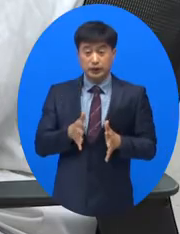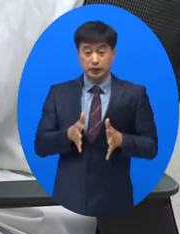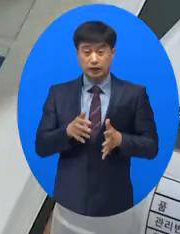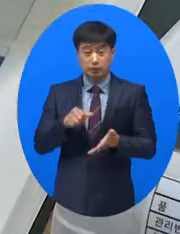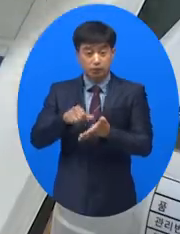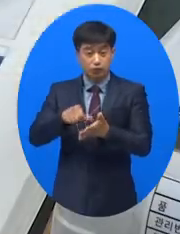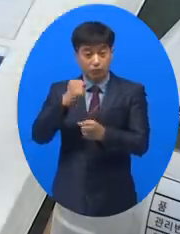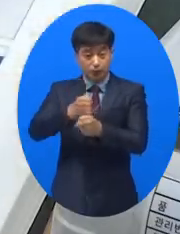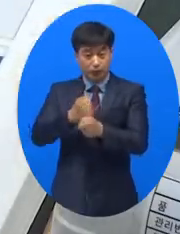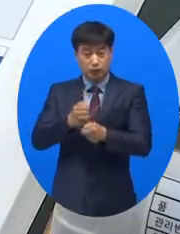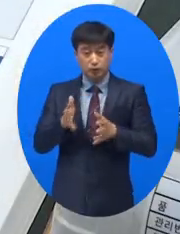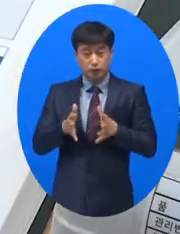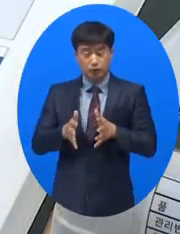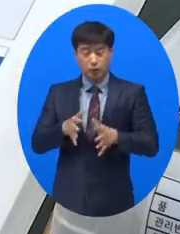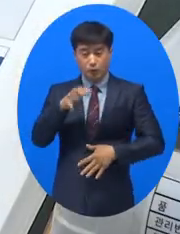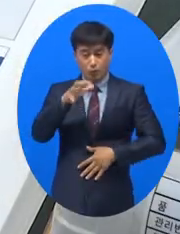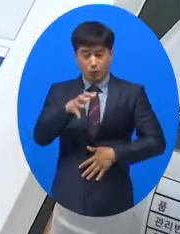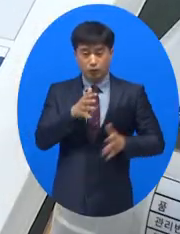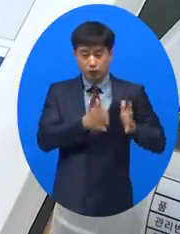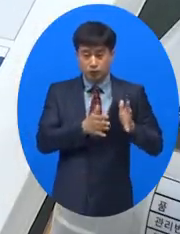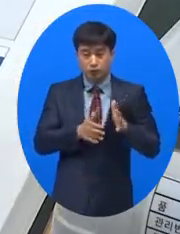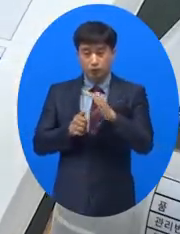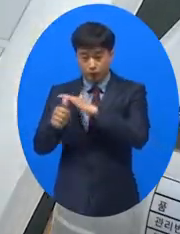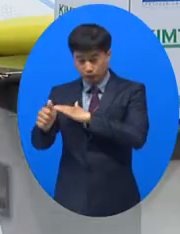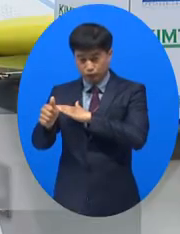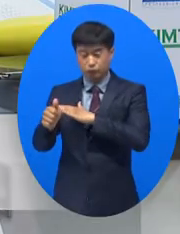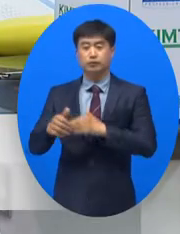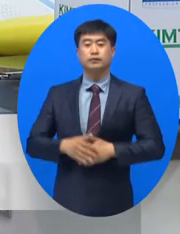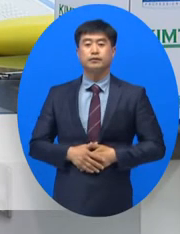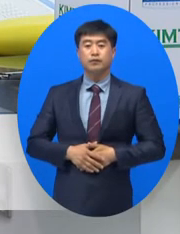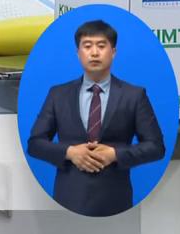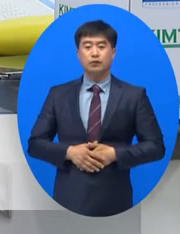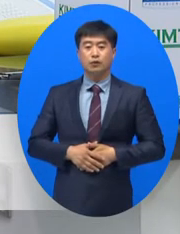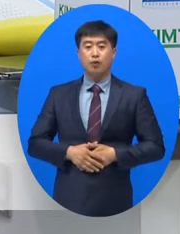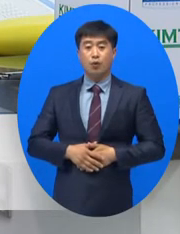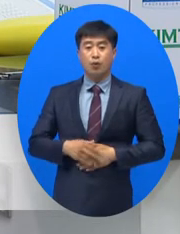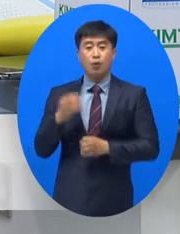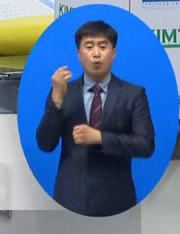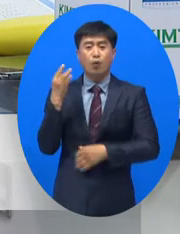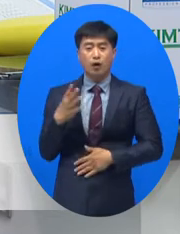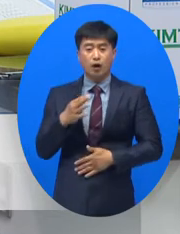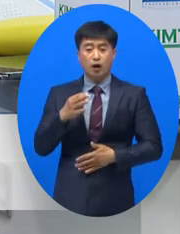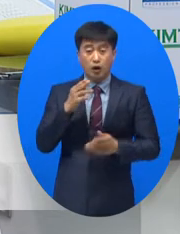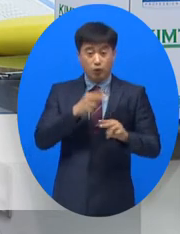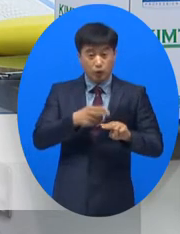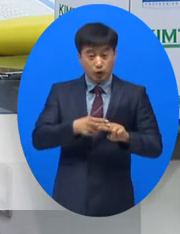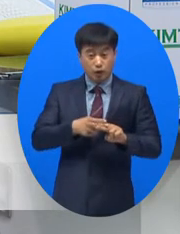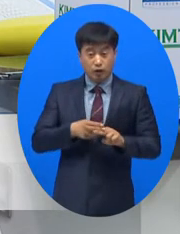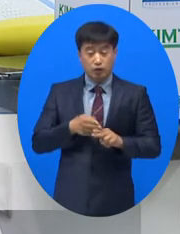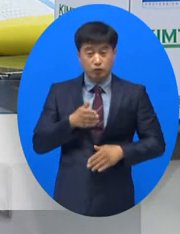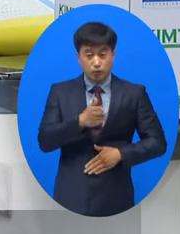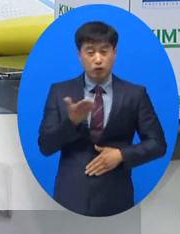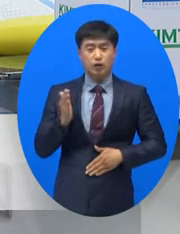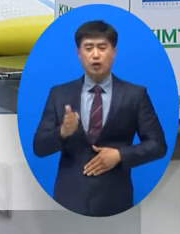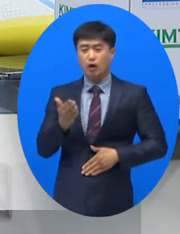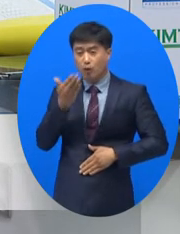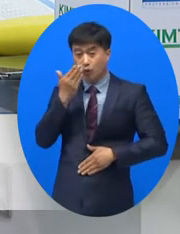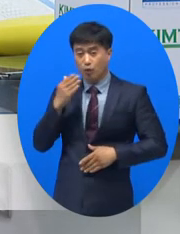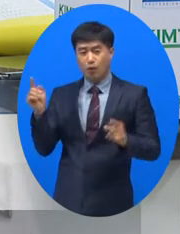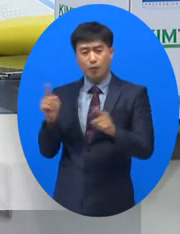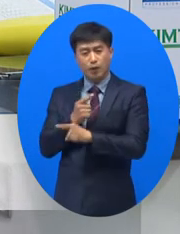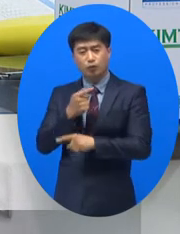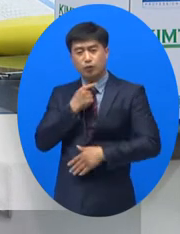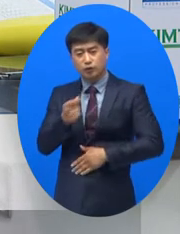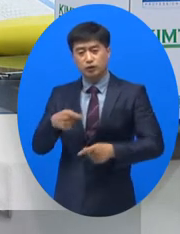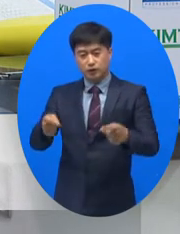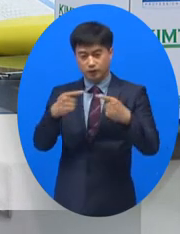등 실습 과정과 현장 견학이 이루어집니다. 제가 원래 유리 쪽에서 일을 하다가 식품 쪽으로 그 진로를 바꾸고